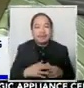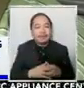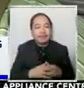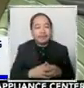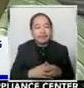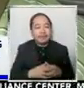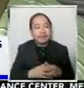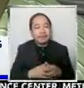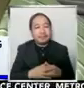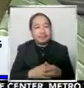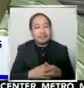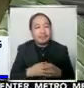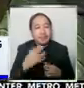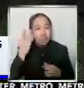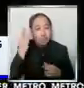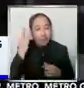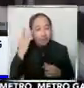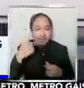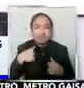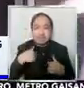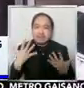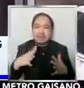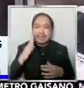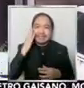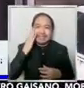because I was a COVID survivor.